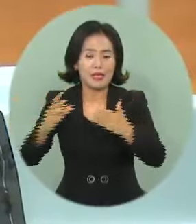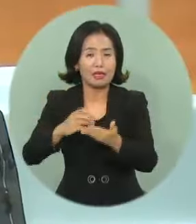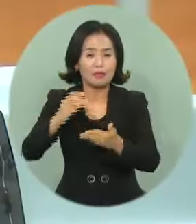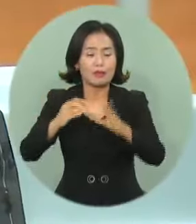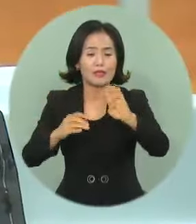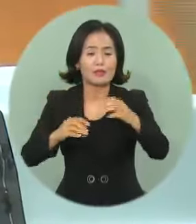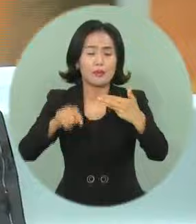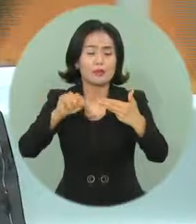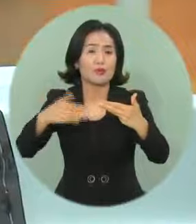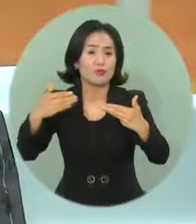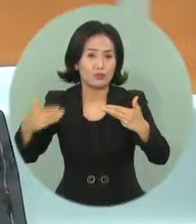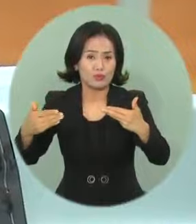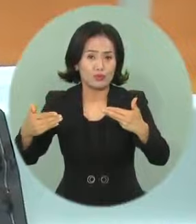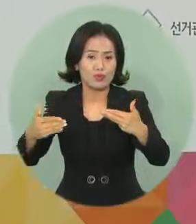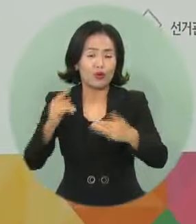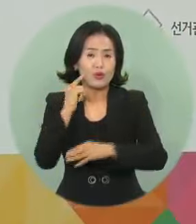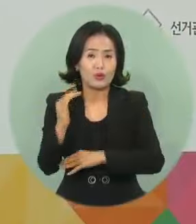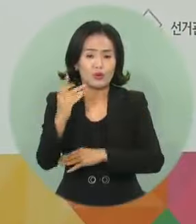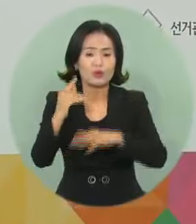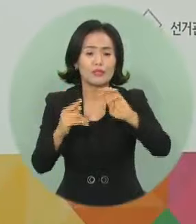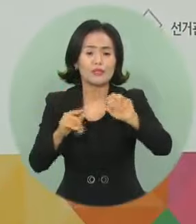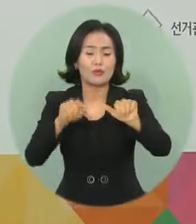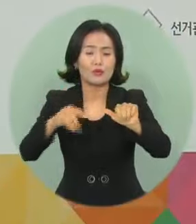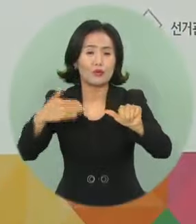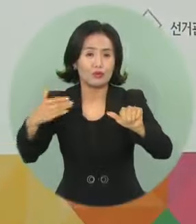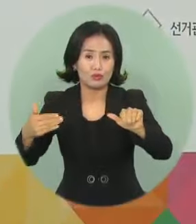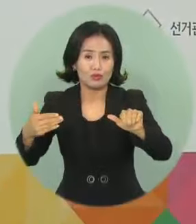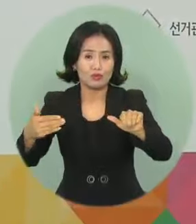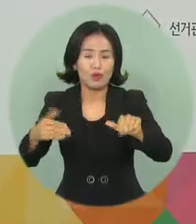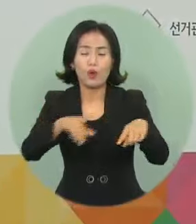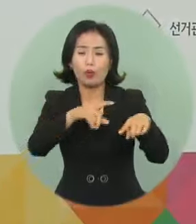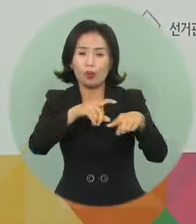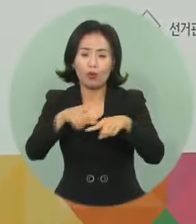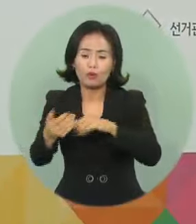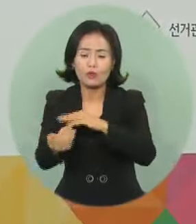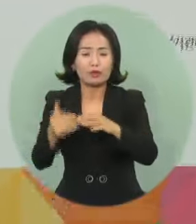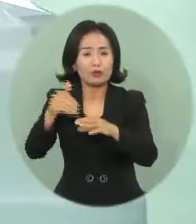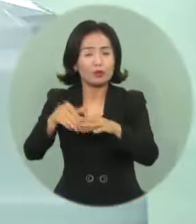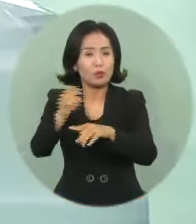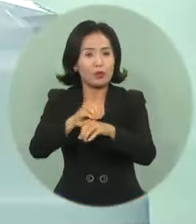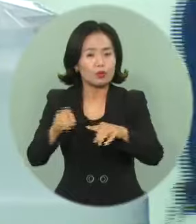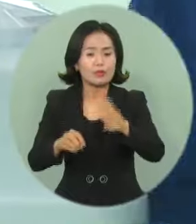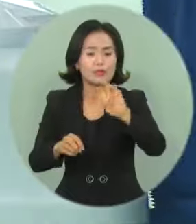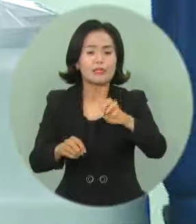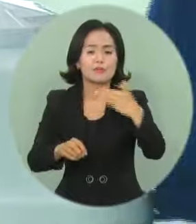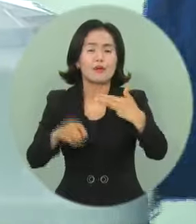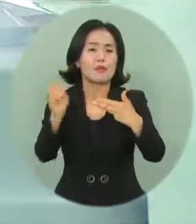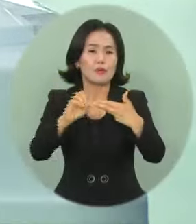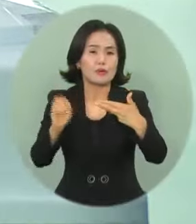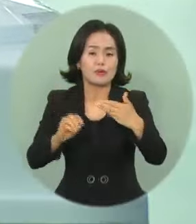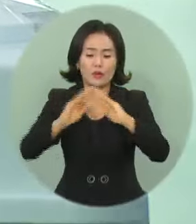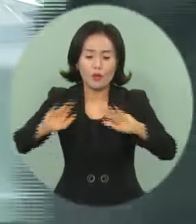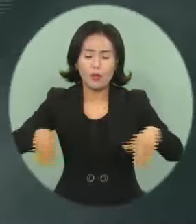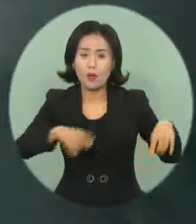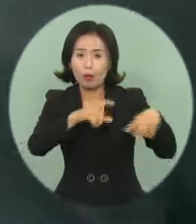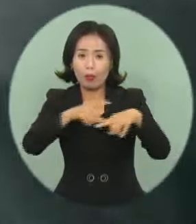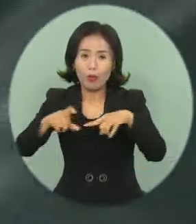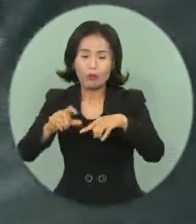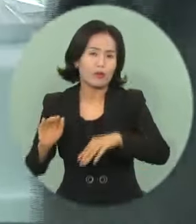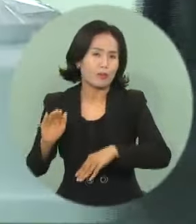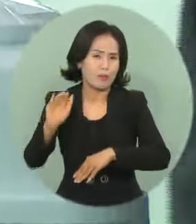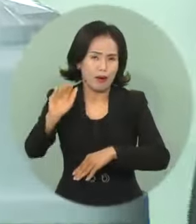담양 48.9%, 영광 45.9% 등 평균 사전투표율은 48%로 전남 평균치를